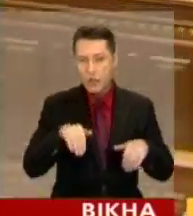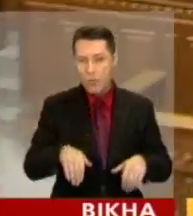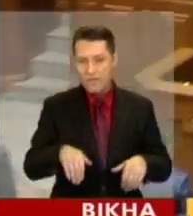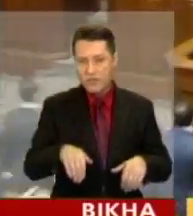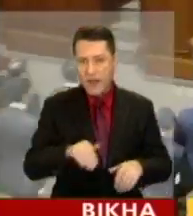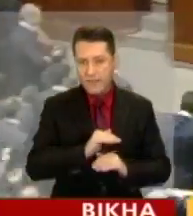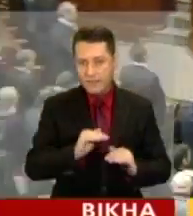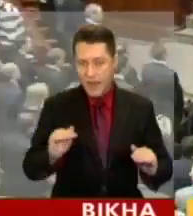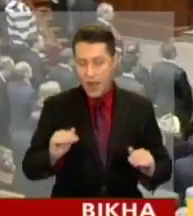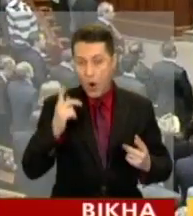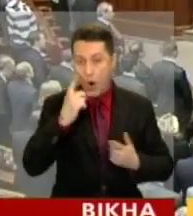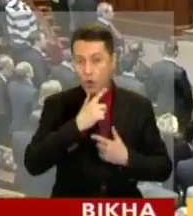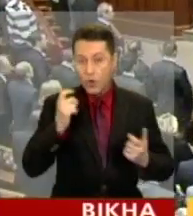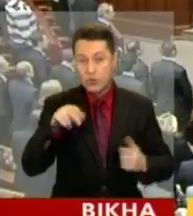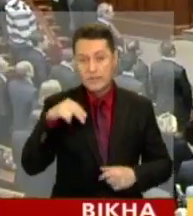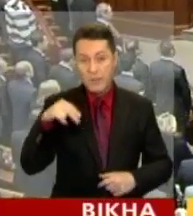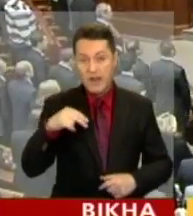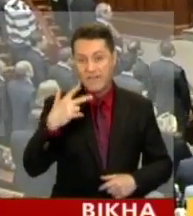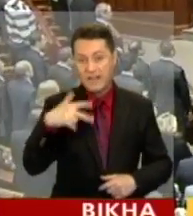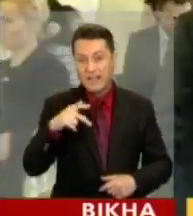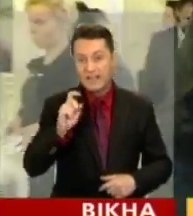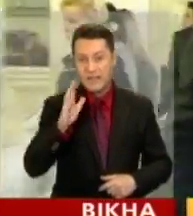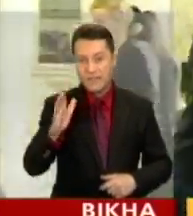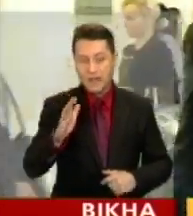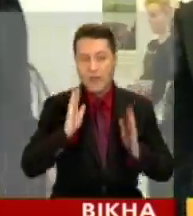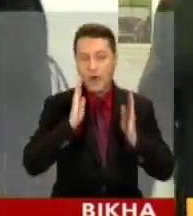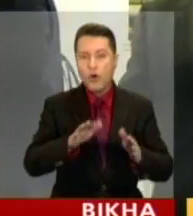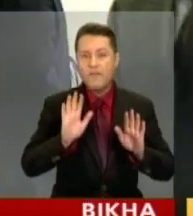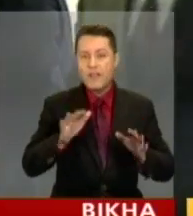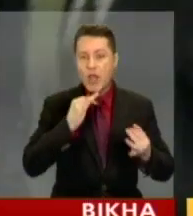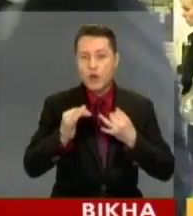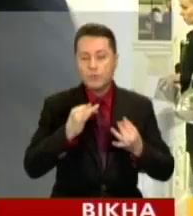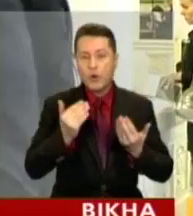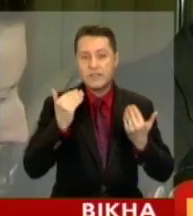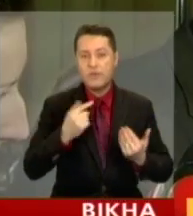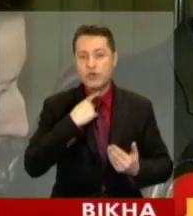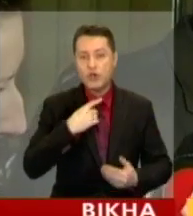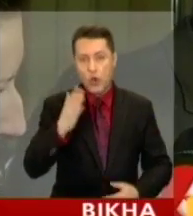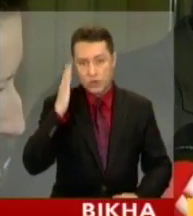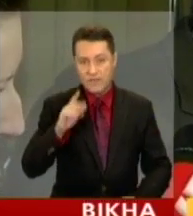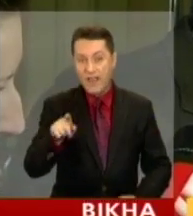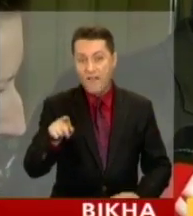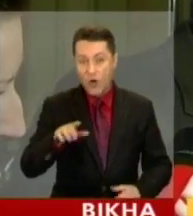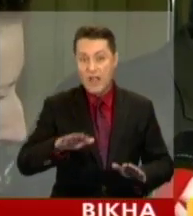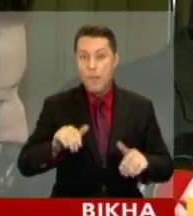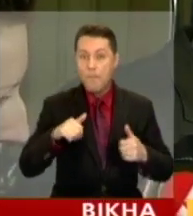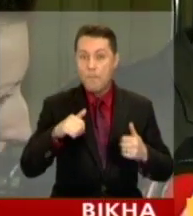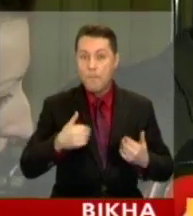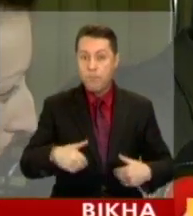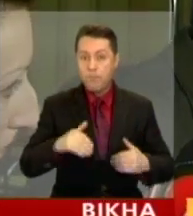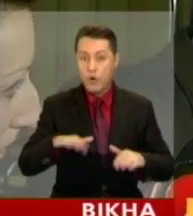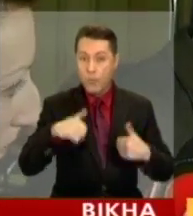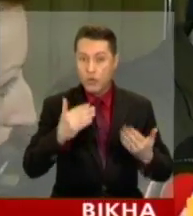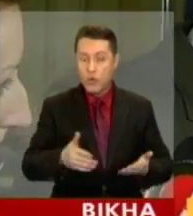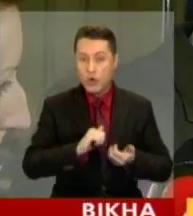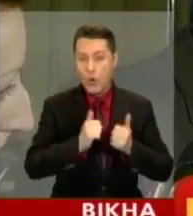І майже одразу оголошується перерва на 30 хвилин. В кулуарах тільки розмов про сьогоднішнє голосування. Вони пропонують